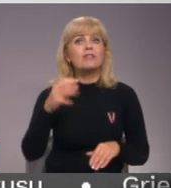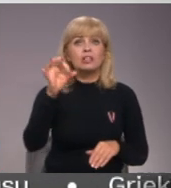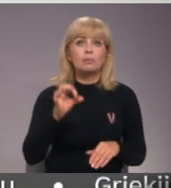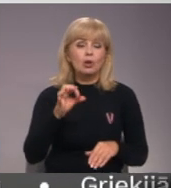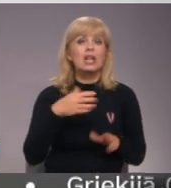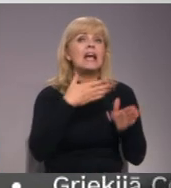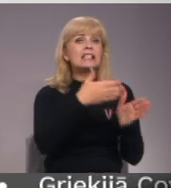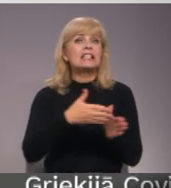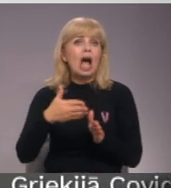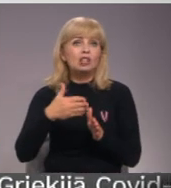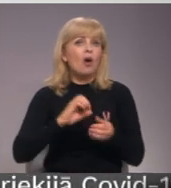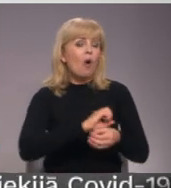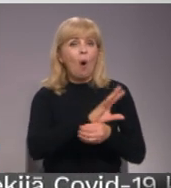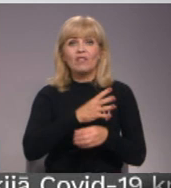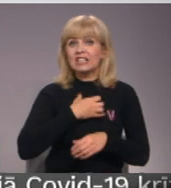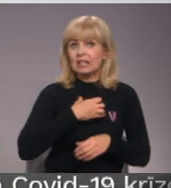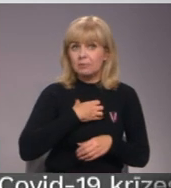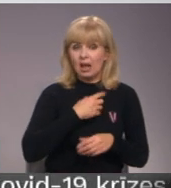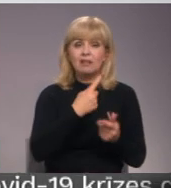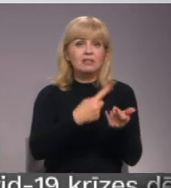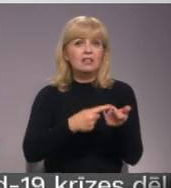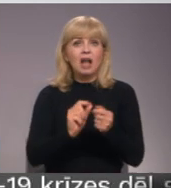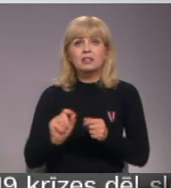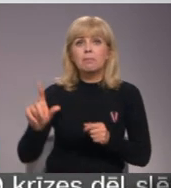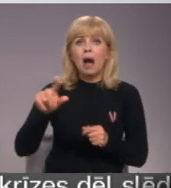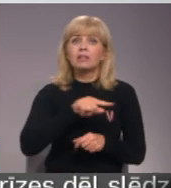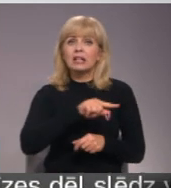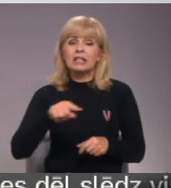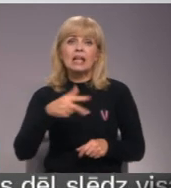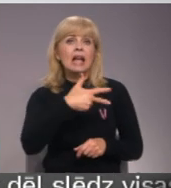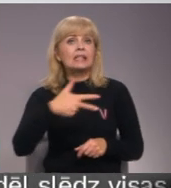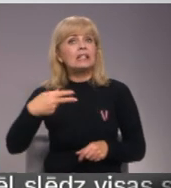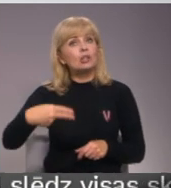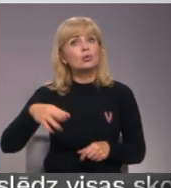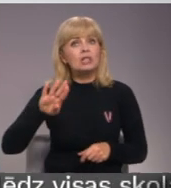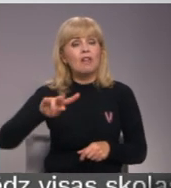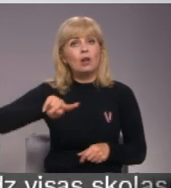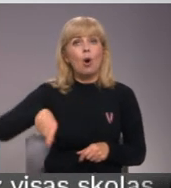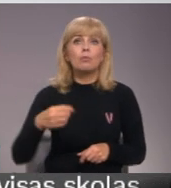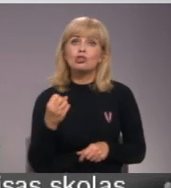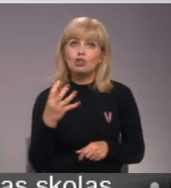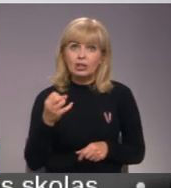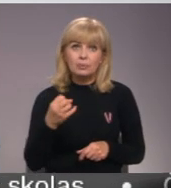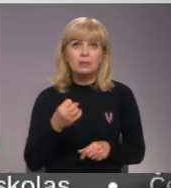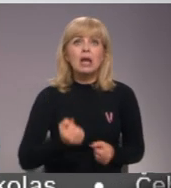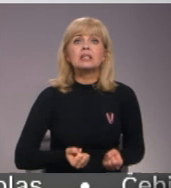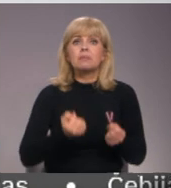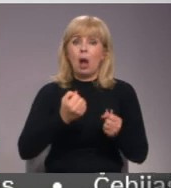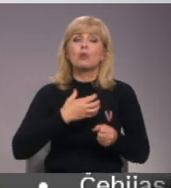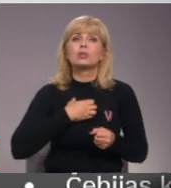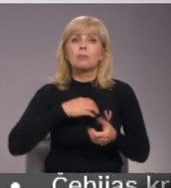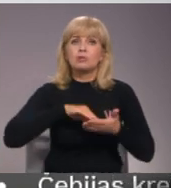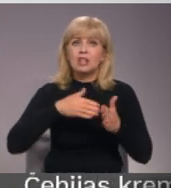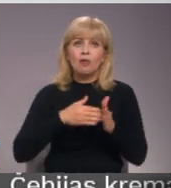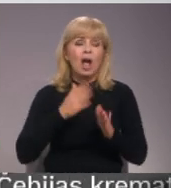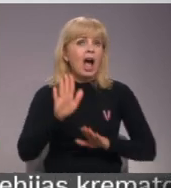skaits palielinājies līdz 329, 14 ir ar smagu slimības gaitu, un no aizvadītajā diennaktī